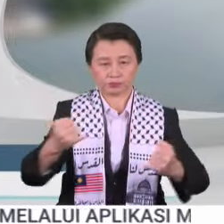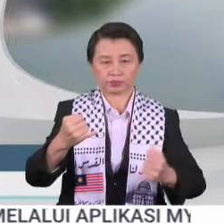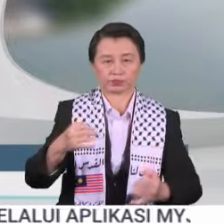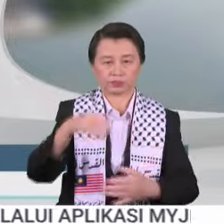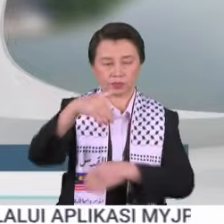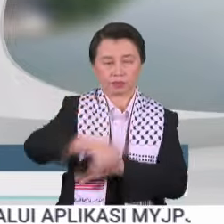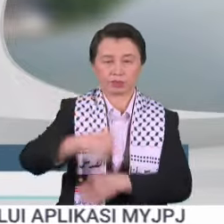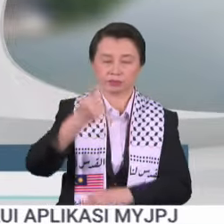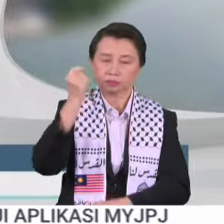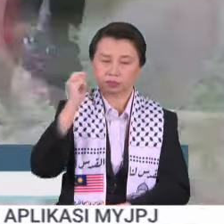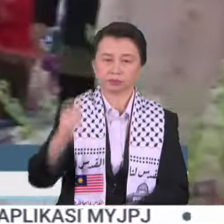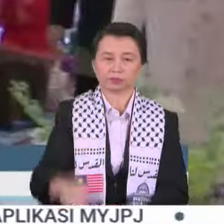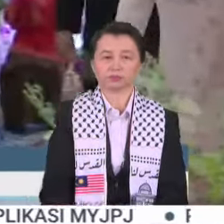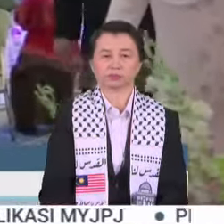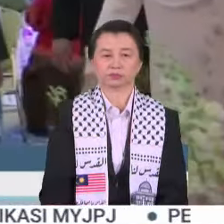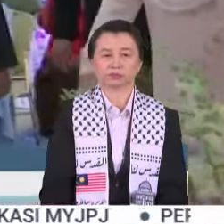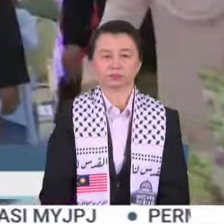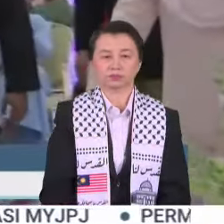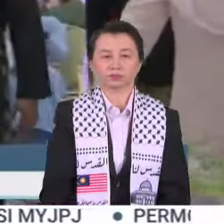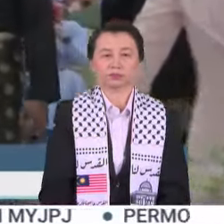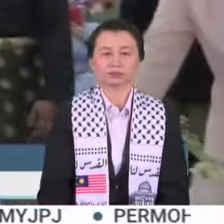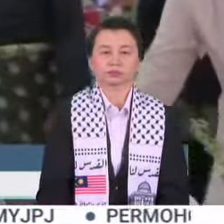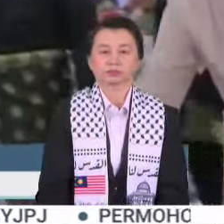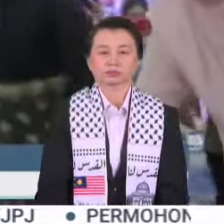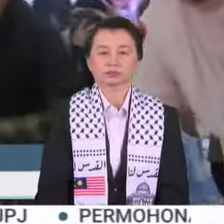Kinabalu malam tadi.